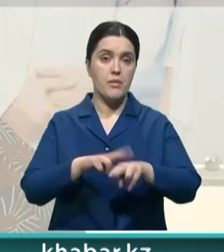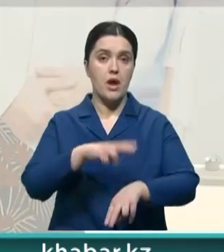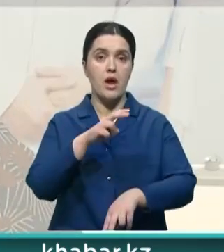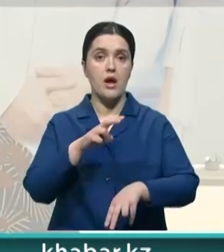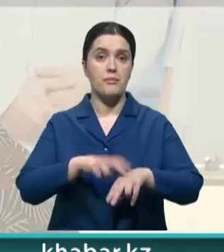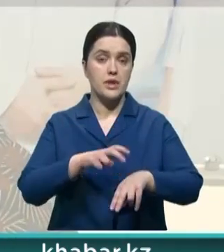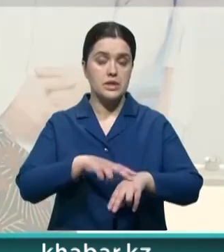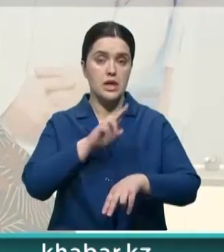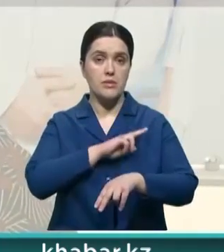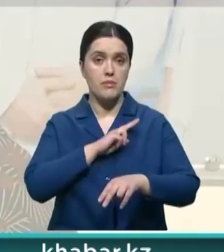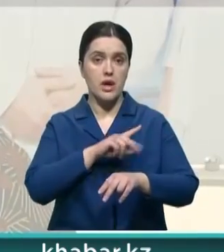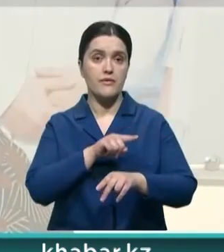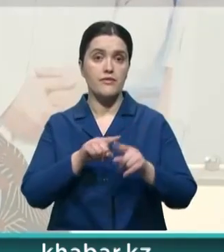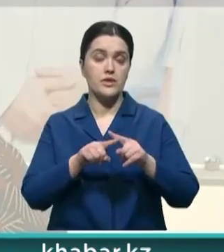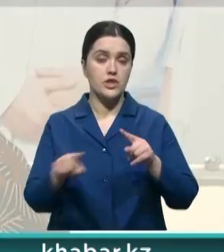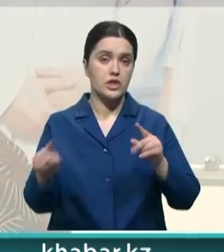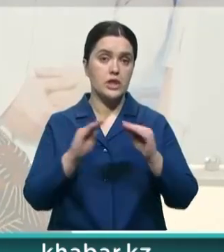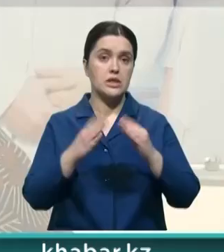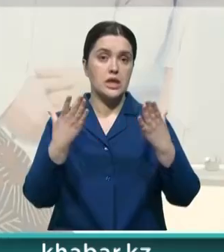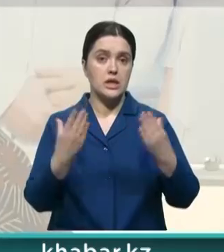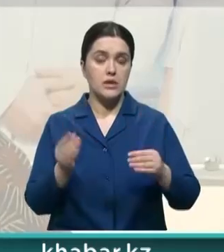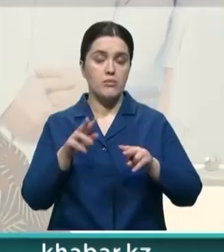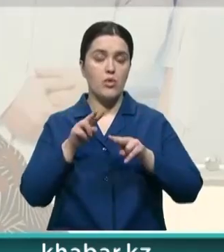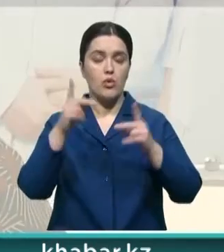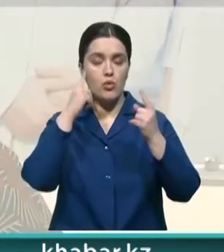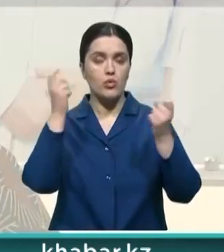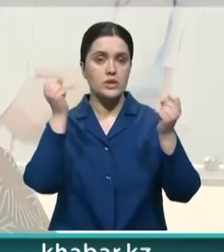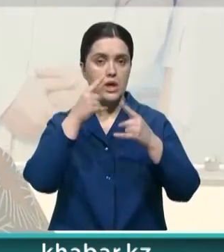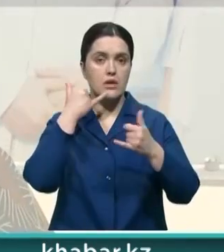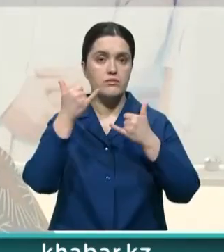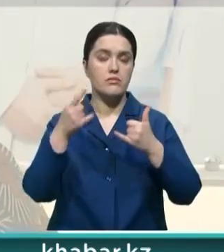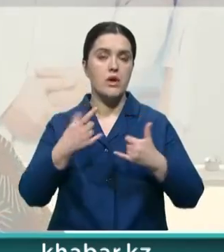в течение 10 дней будут проводить обзвон и узнавать о состоянии здоровья гражданина.